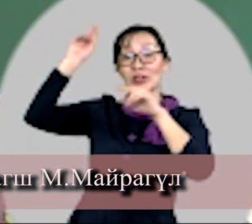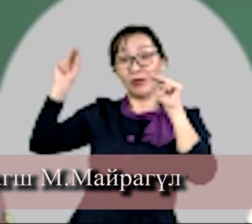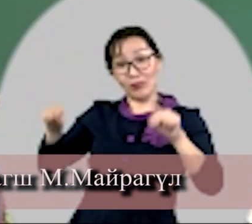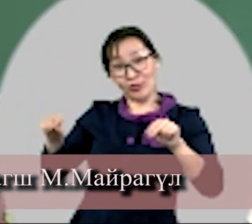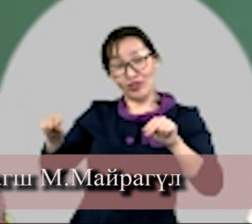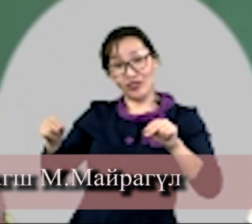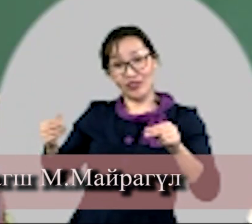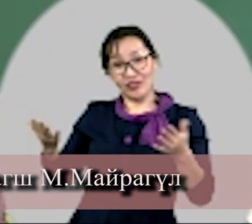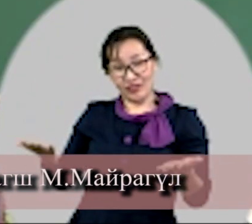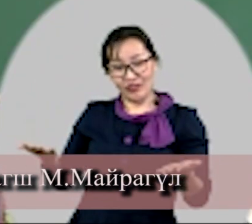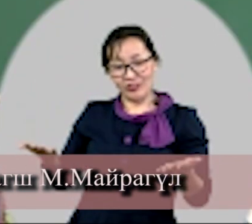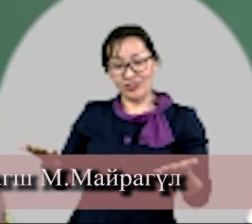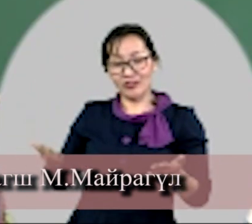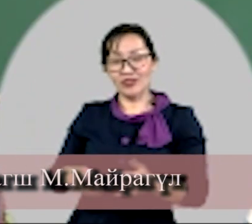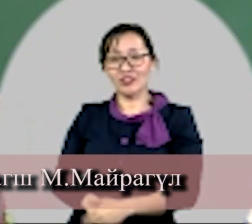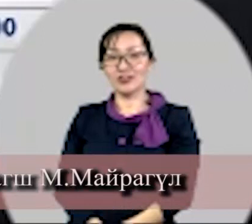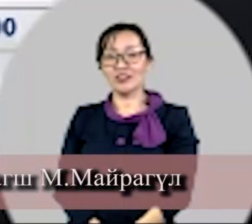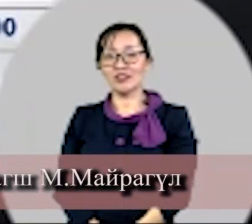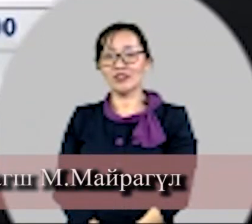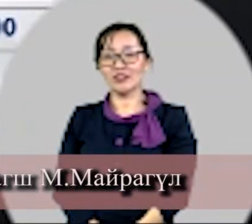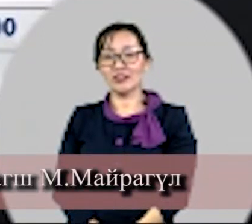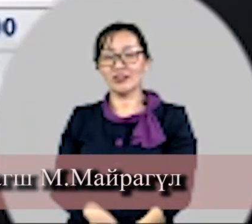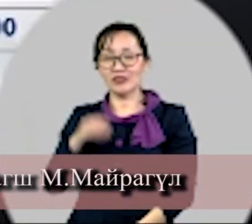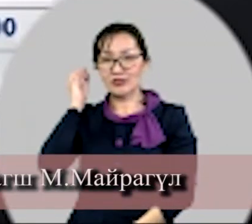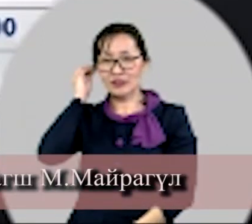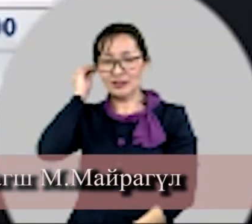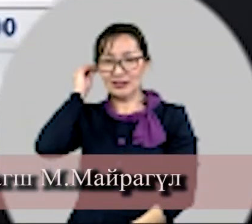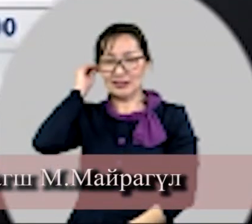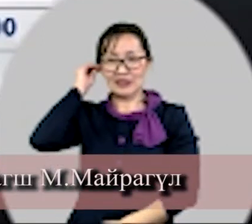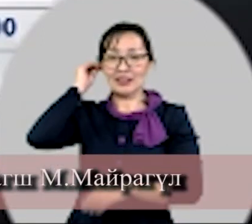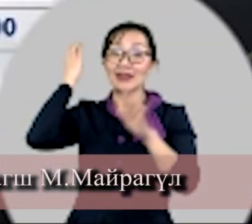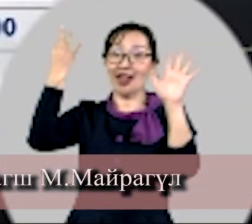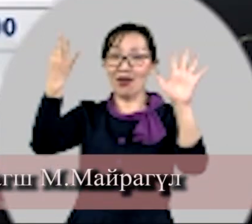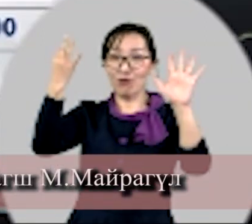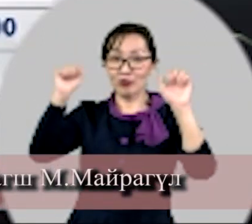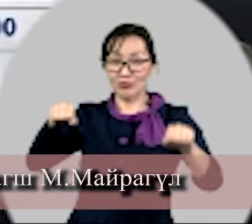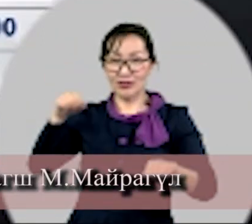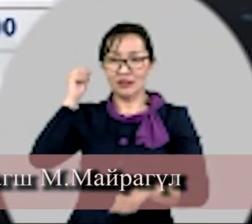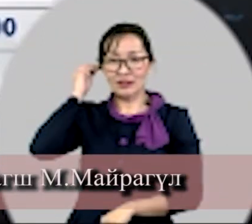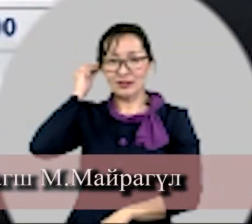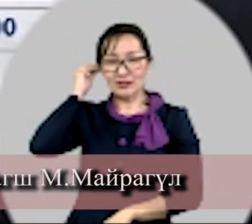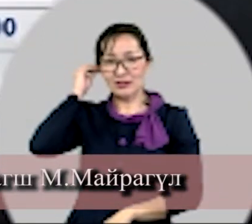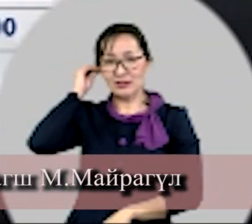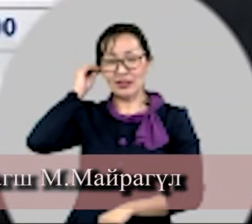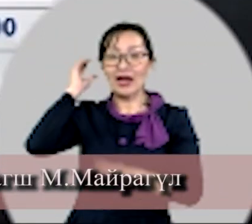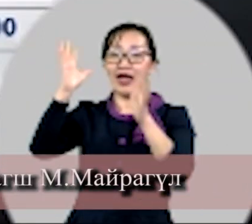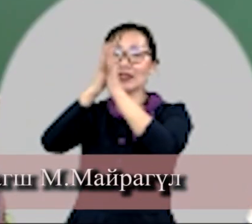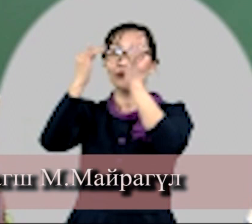Қайталап ауа райы қайтадан салқындап, суыта бастаған. Яғни 7 градус болыпты.